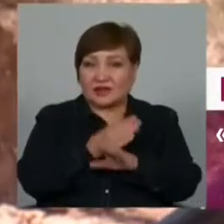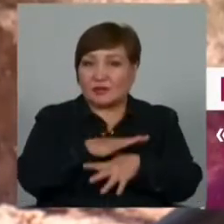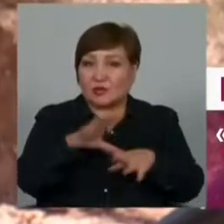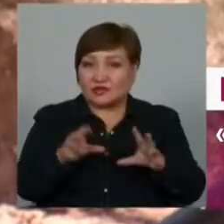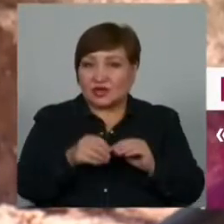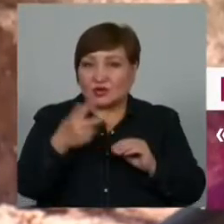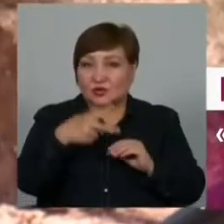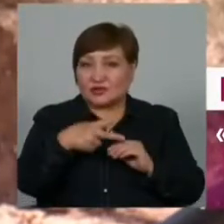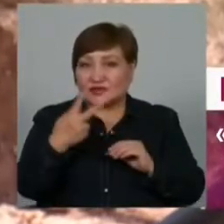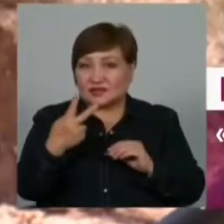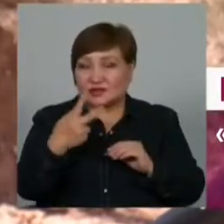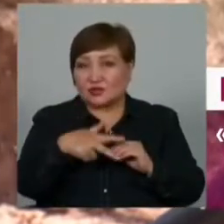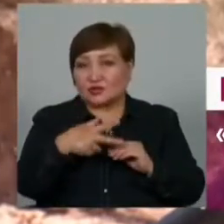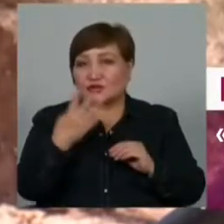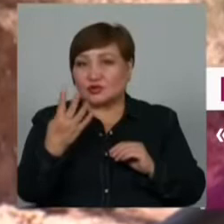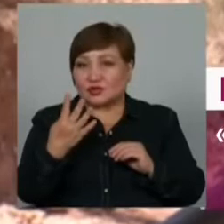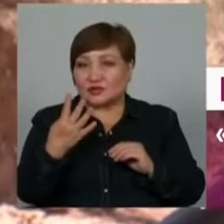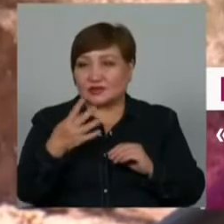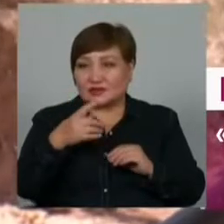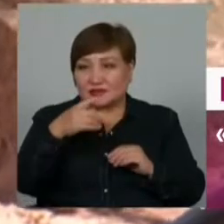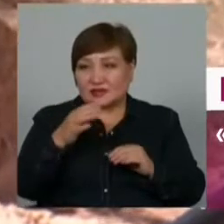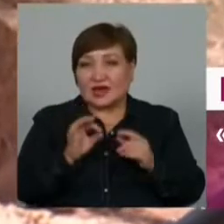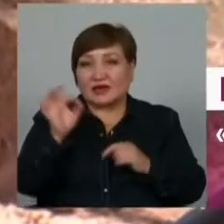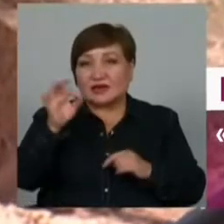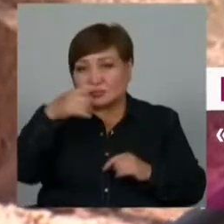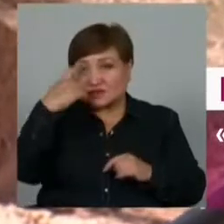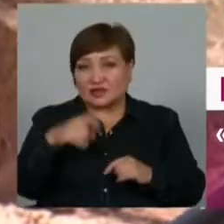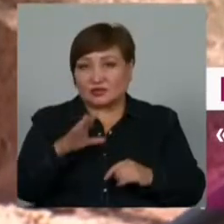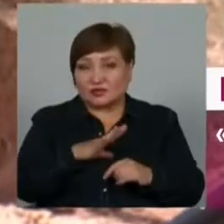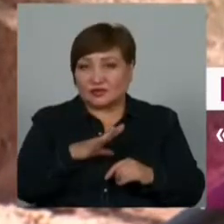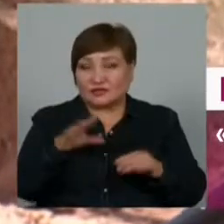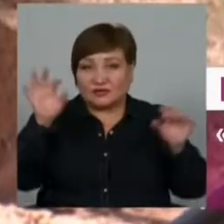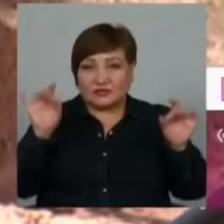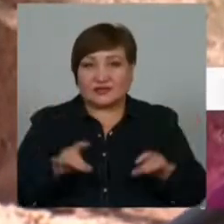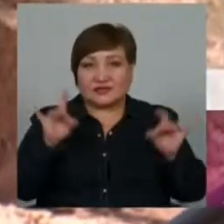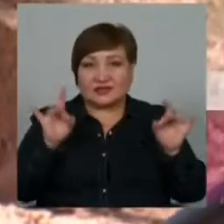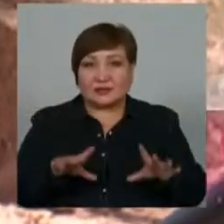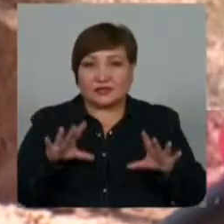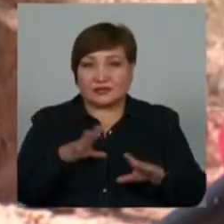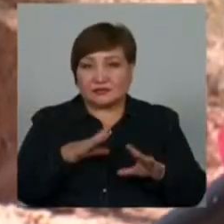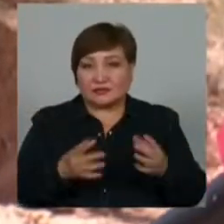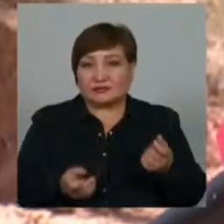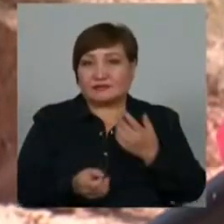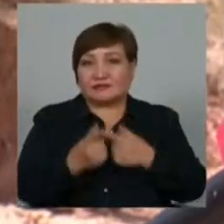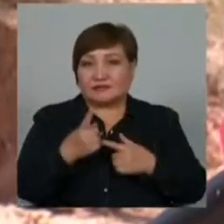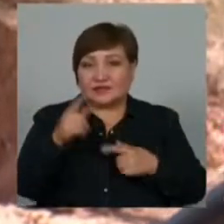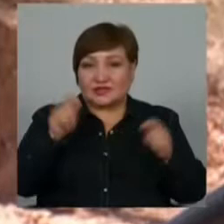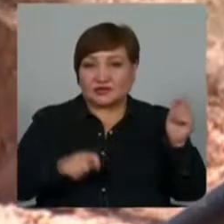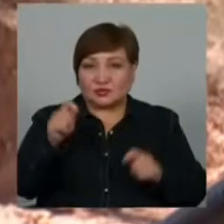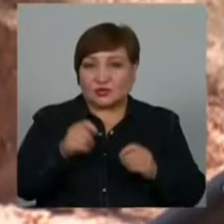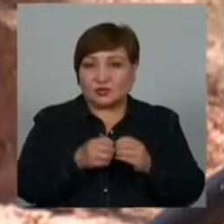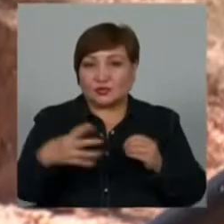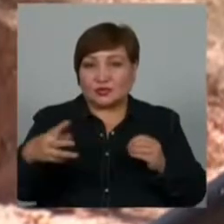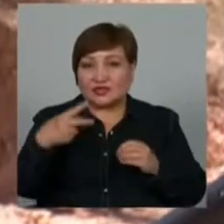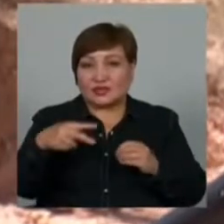градус ыстық болды. Аяқ асты келген нөсер жаңбыр ол деген бір 15-20 минутта келді. Жалпы Шарын